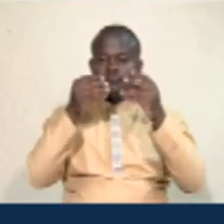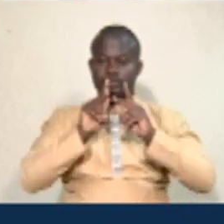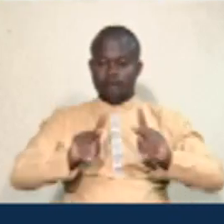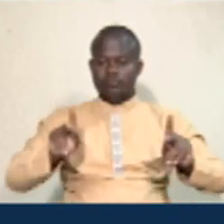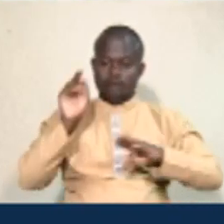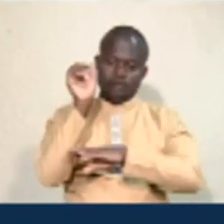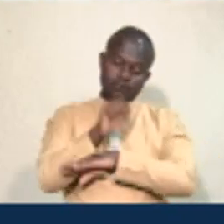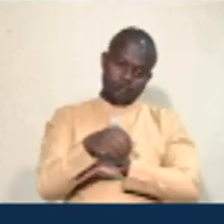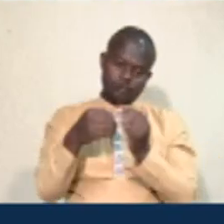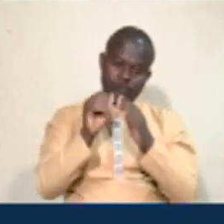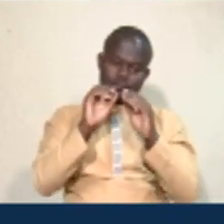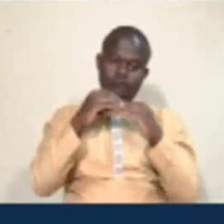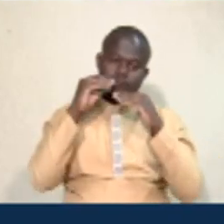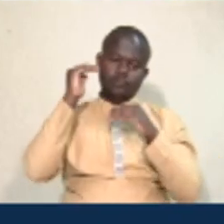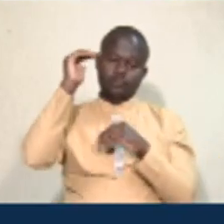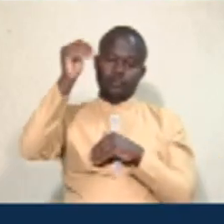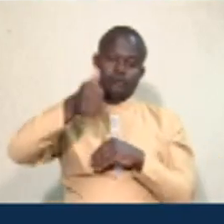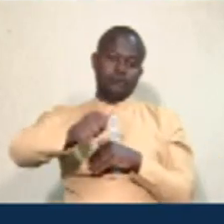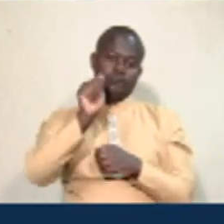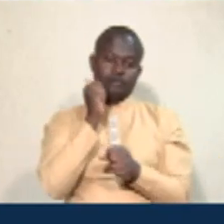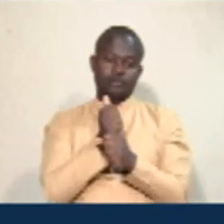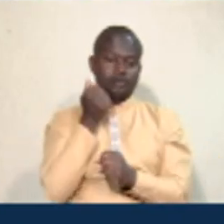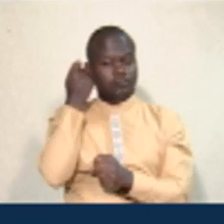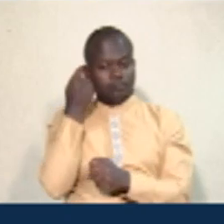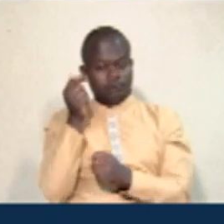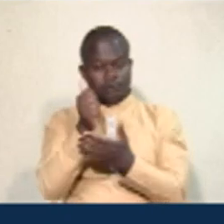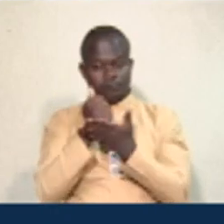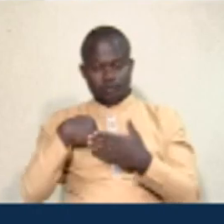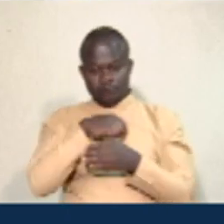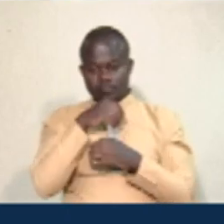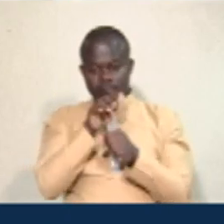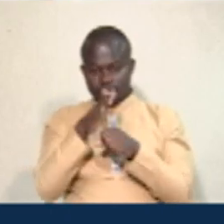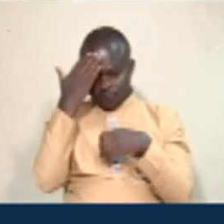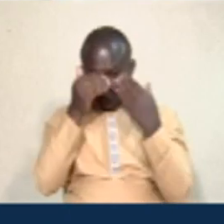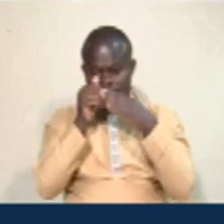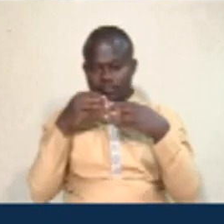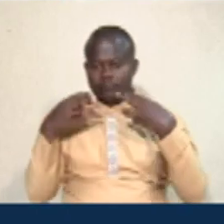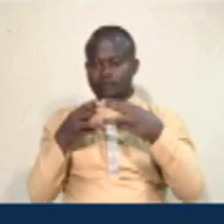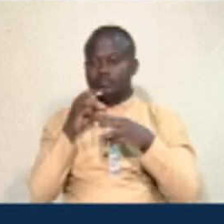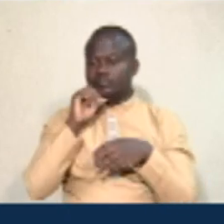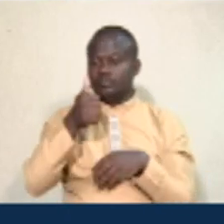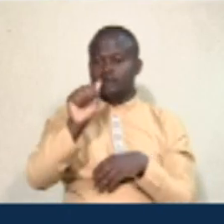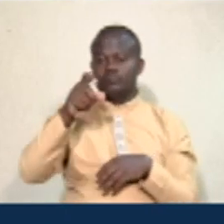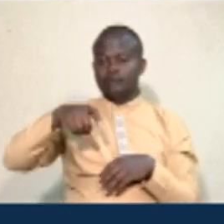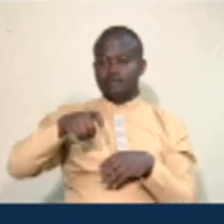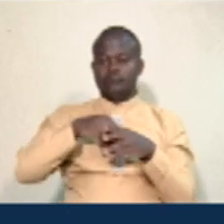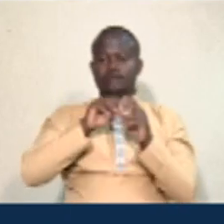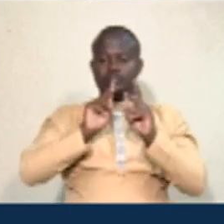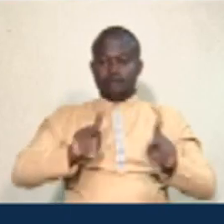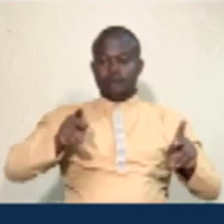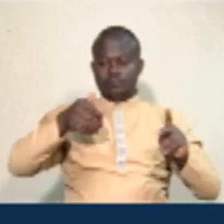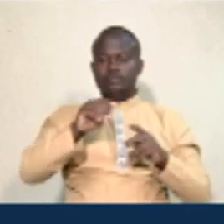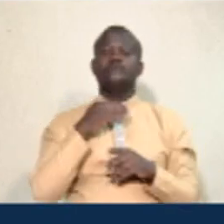uko abayobozi bakuru babikora. Ibyo bishobora kudufasha cyane kuko intambara si ikenewe, amahoro niyo